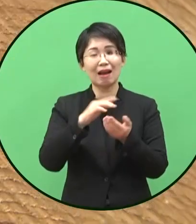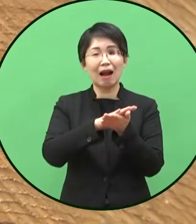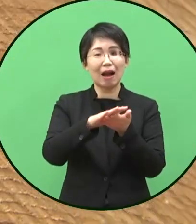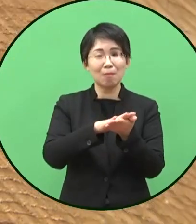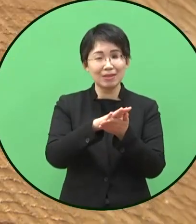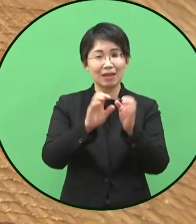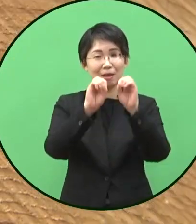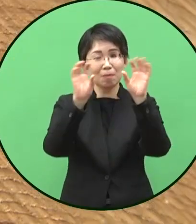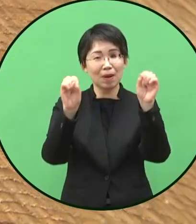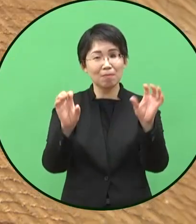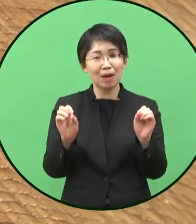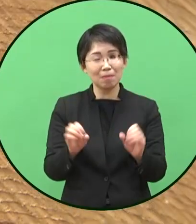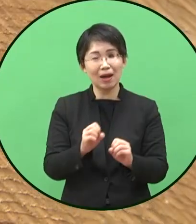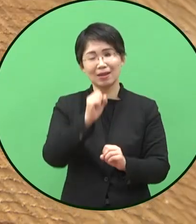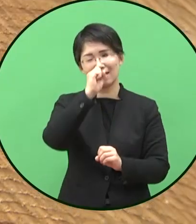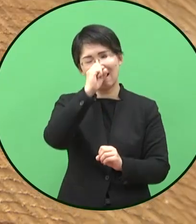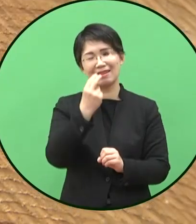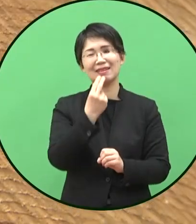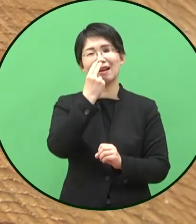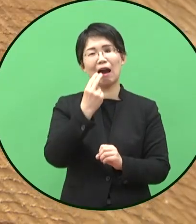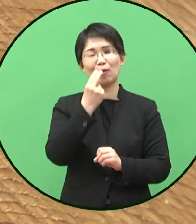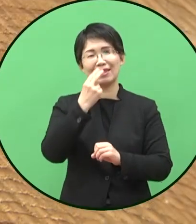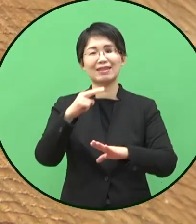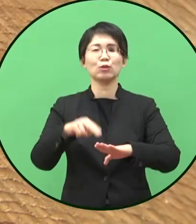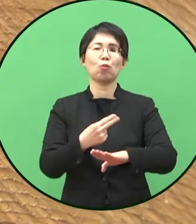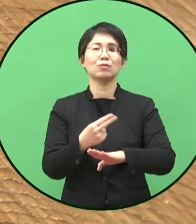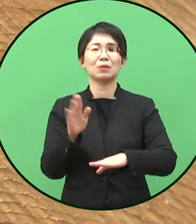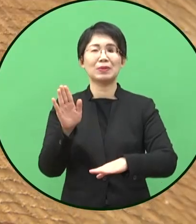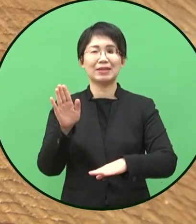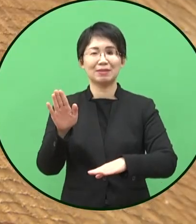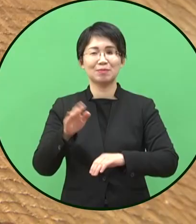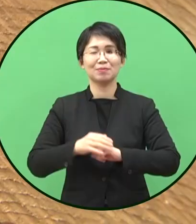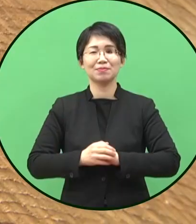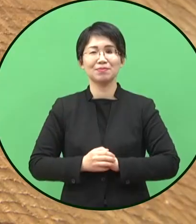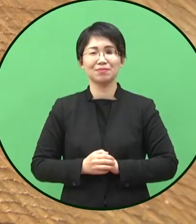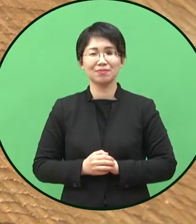沢といい香りが大きな特徴です。